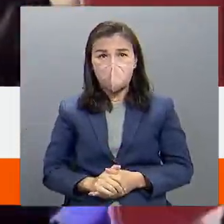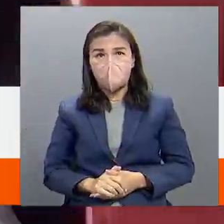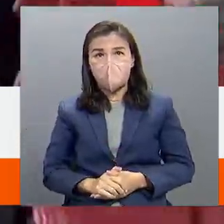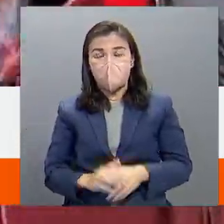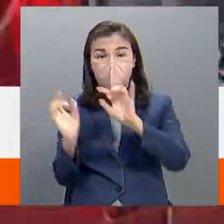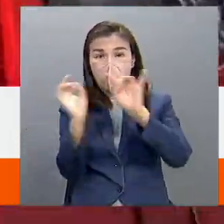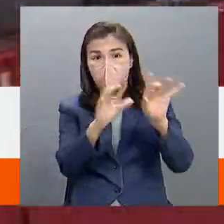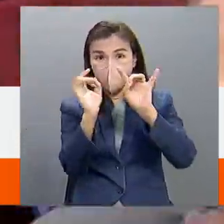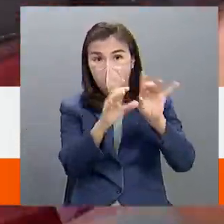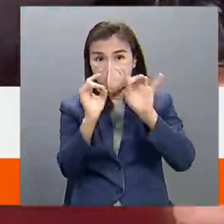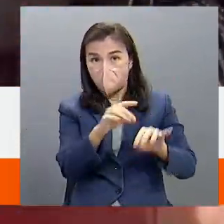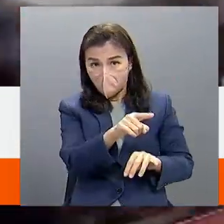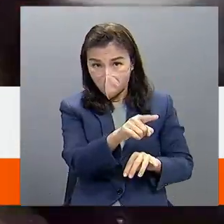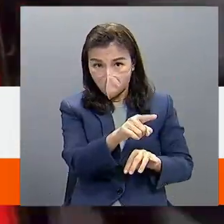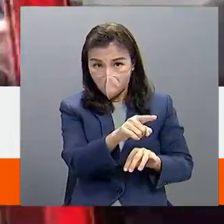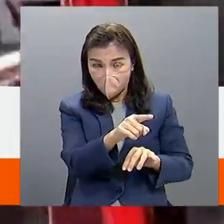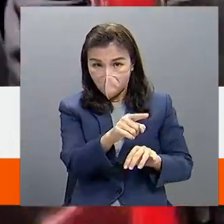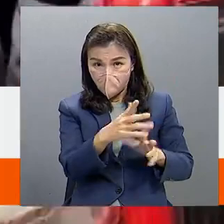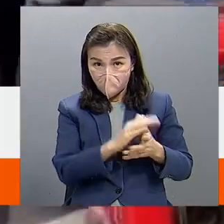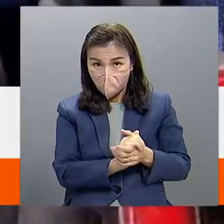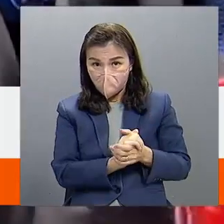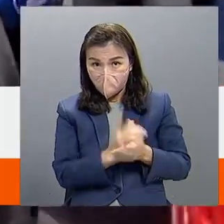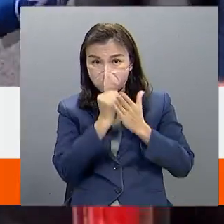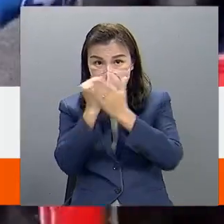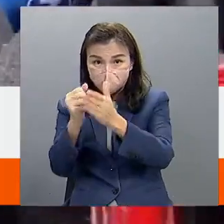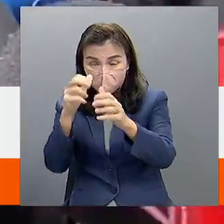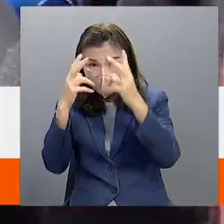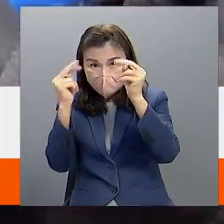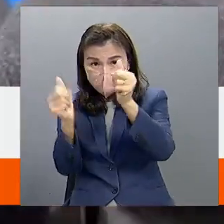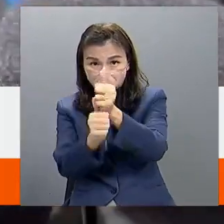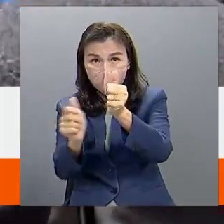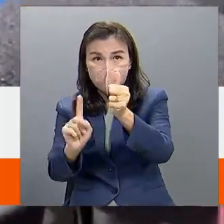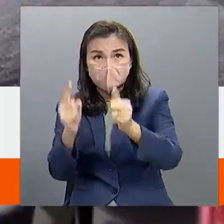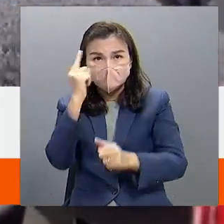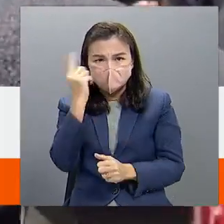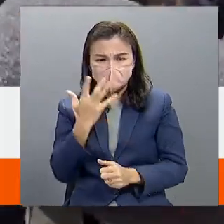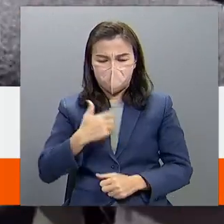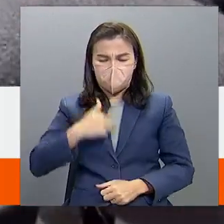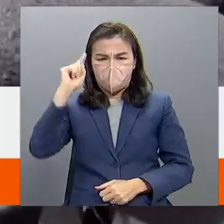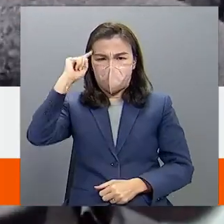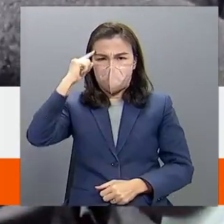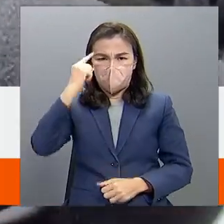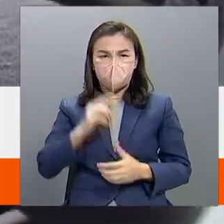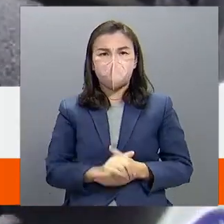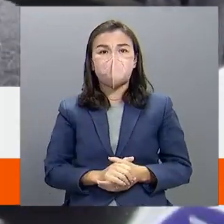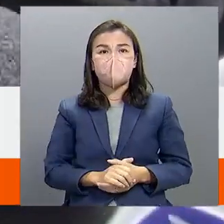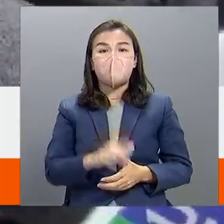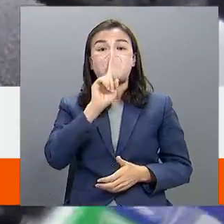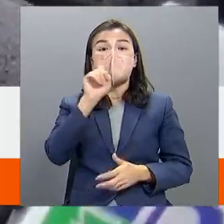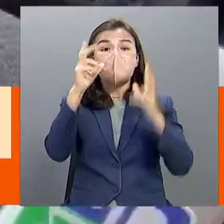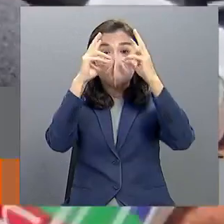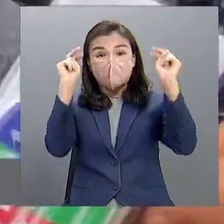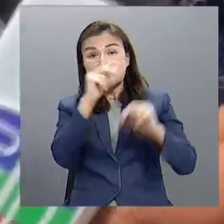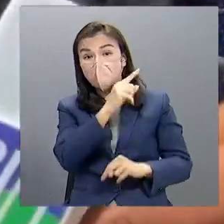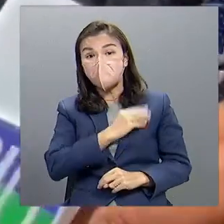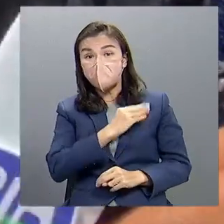พลเอกประวิตร ถามไม่ต้องไปถามว่าเขาคิดยังไงผมจะไม่รู้ไง ไม่อย่างนี้นายกเขาไม่หวาดระแวงแน่หรือว่